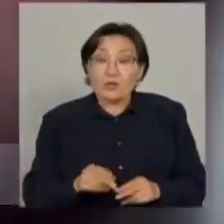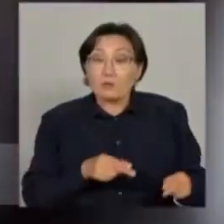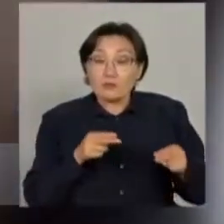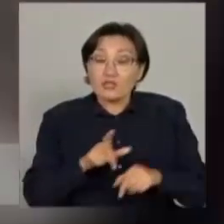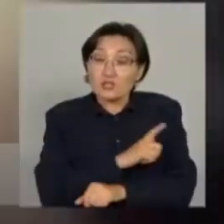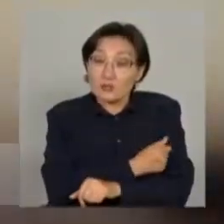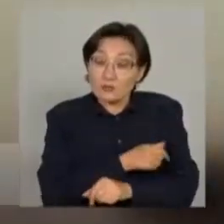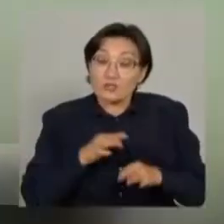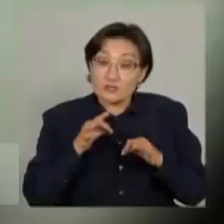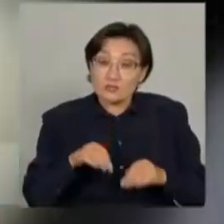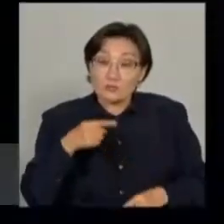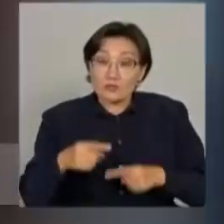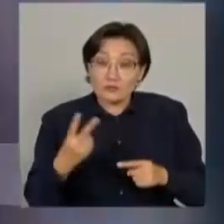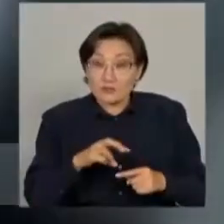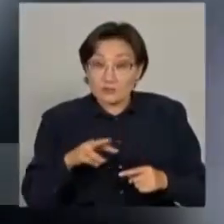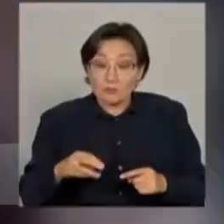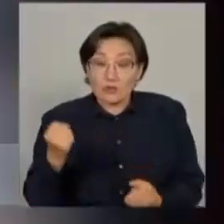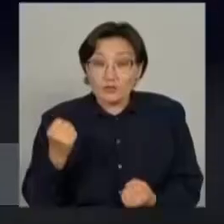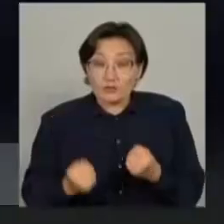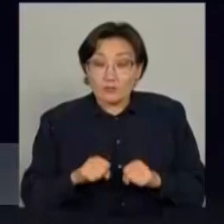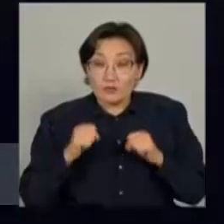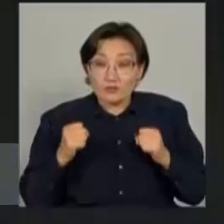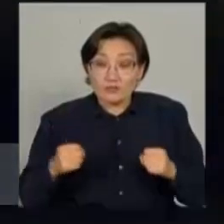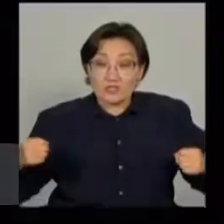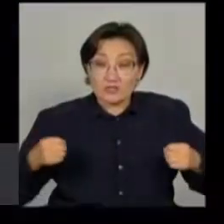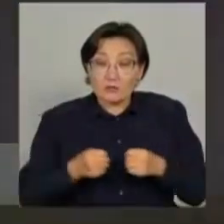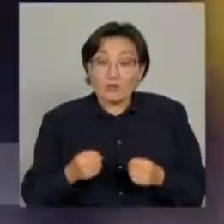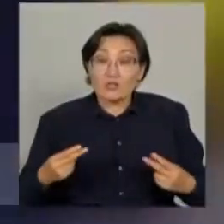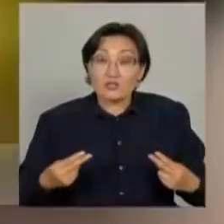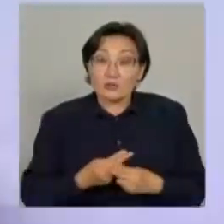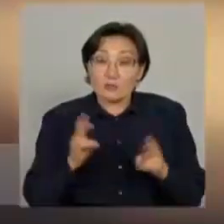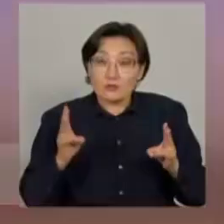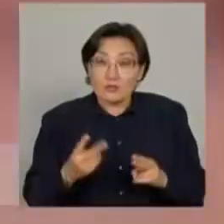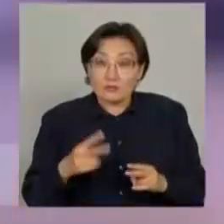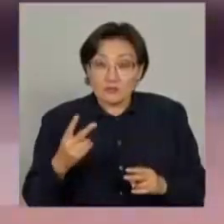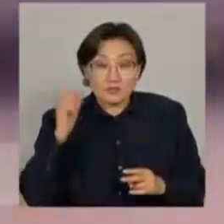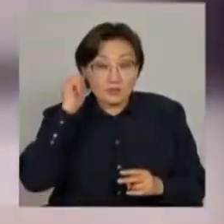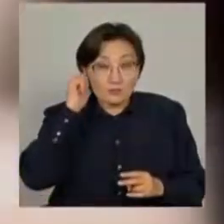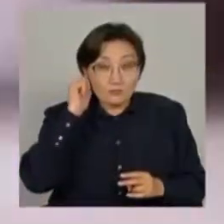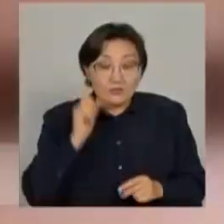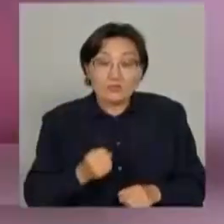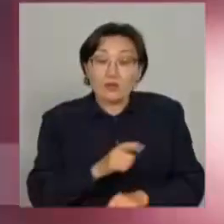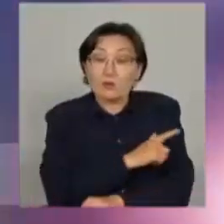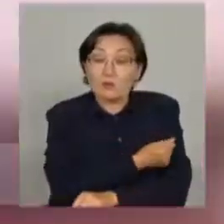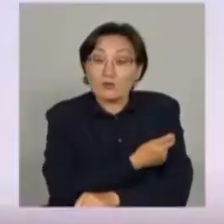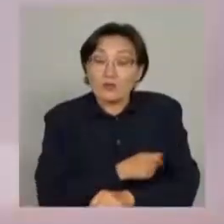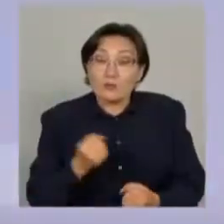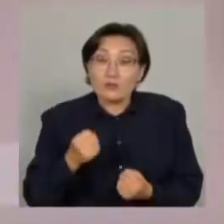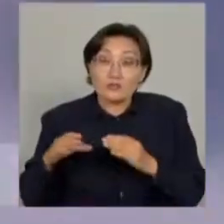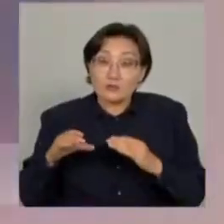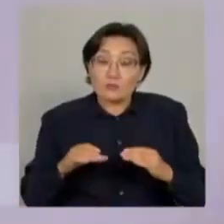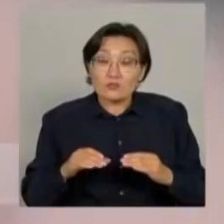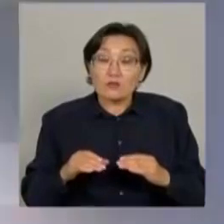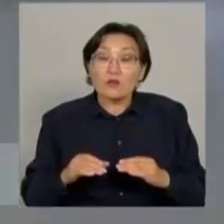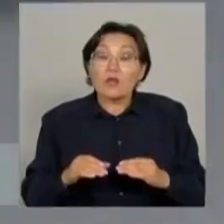прибывшие медики. А через 20 минут в машину скорой врезался Мерседес. Пострадал 22-летний фельдшер. Водитель легковушки